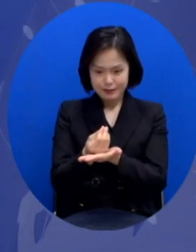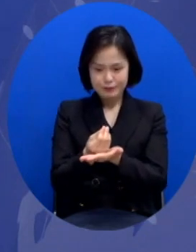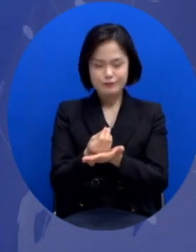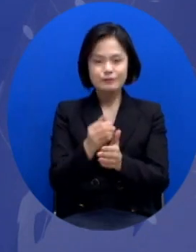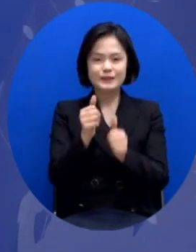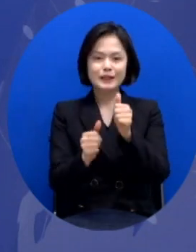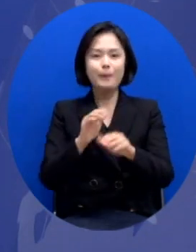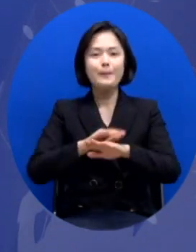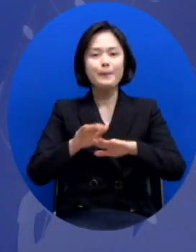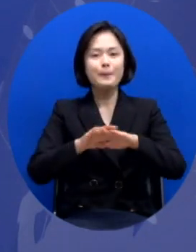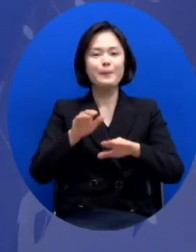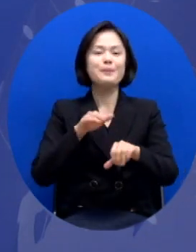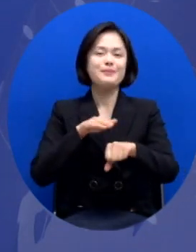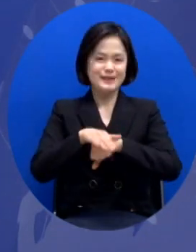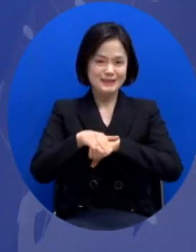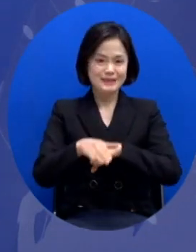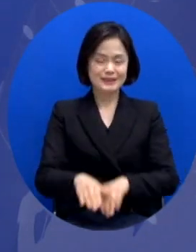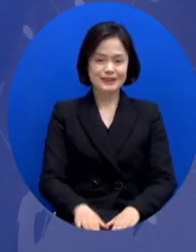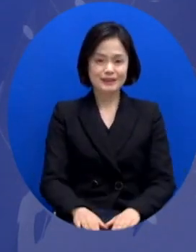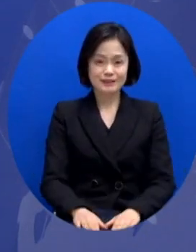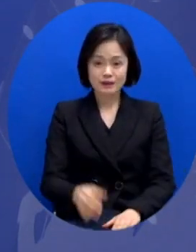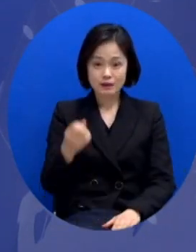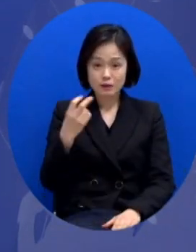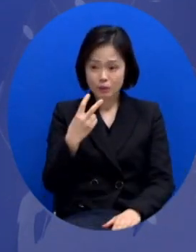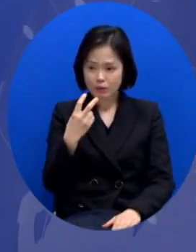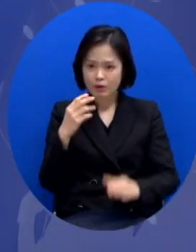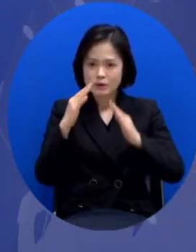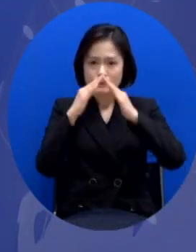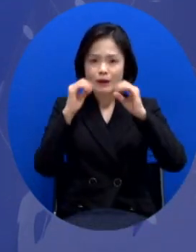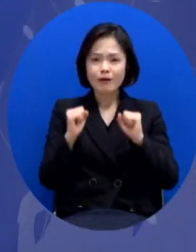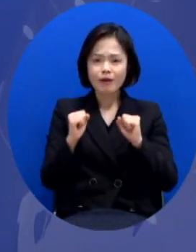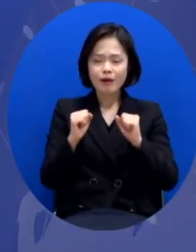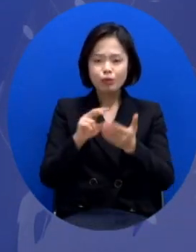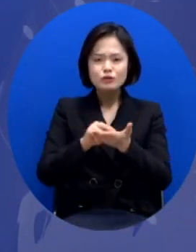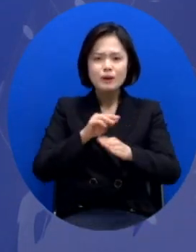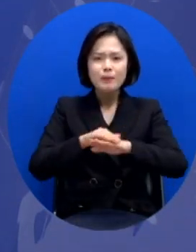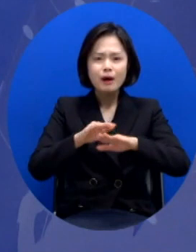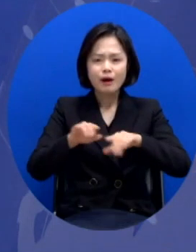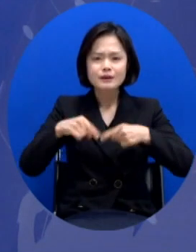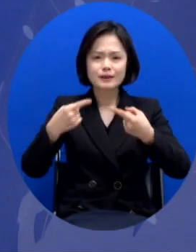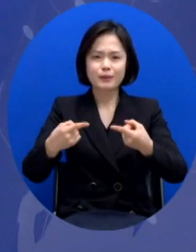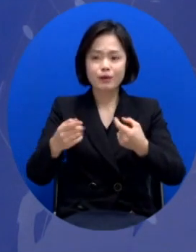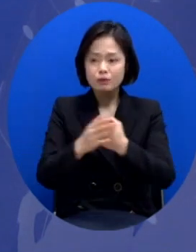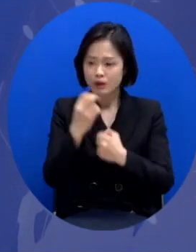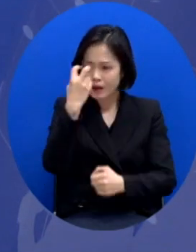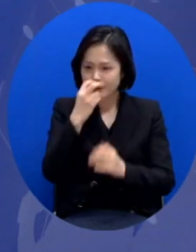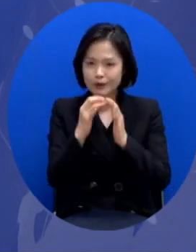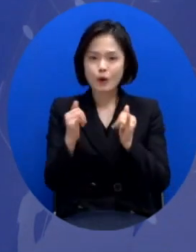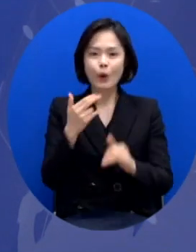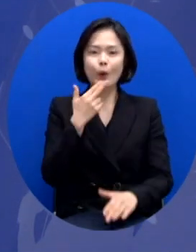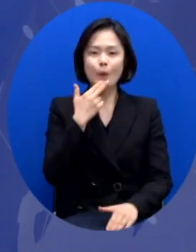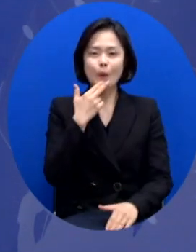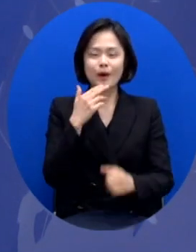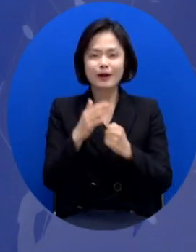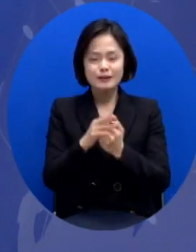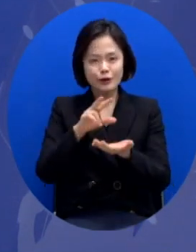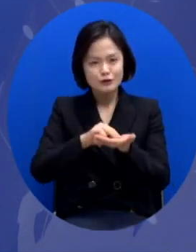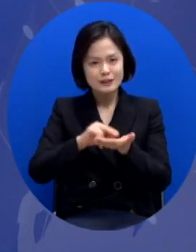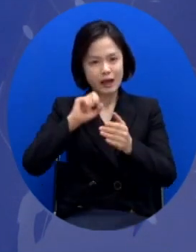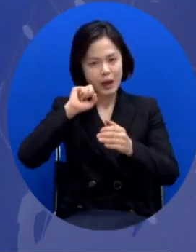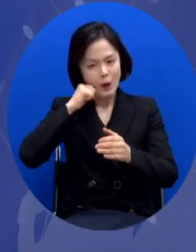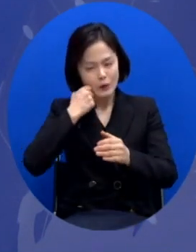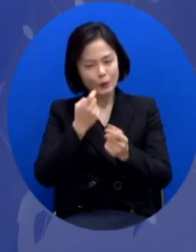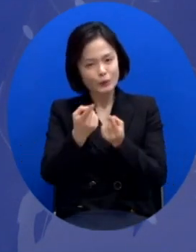성경보다 의 경우에는 감독한 없이 시험을 보기 때문에 문제의 난이도를 높이고 문항 수를 조절하는 등 준비해 반전의 키